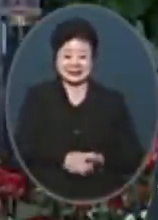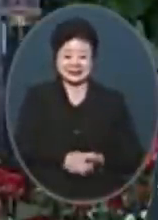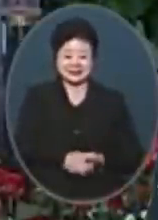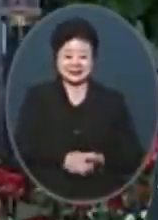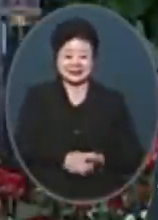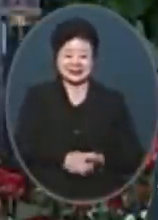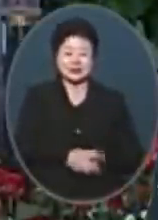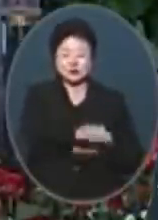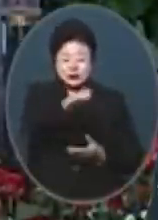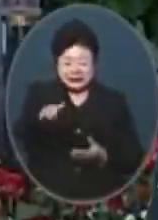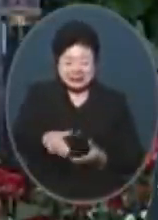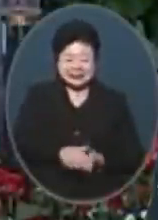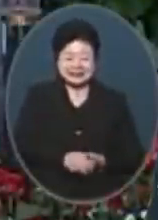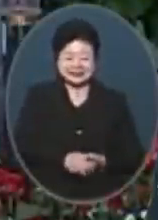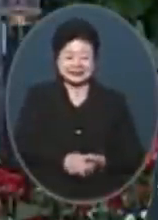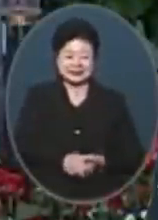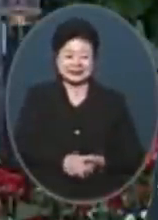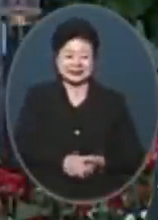우리는